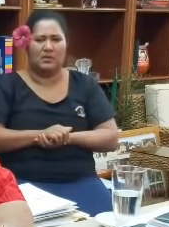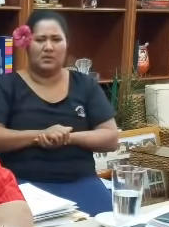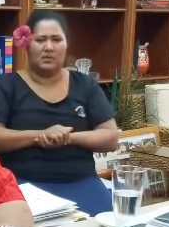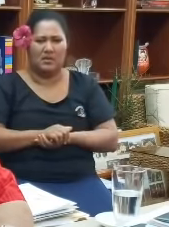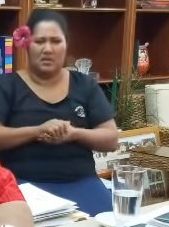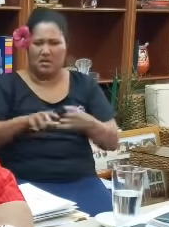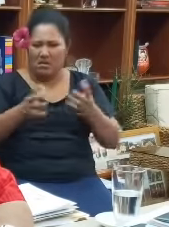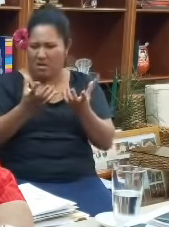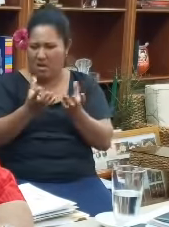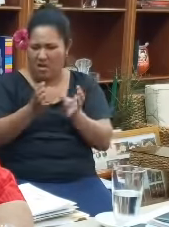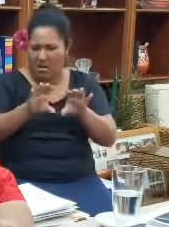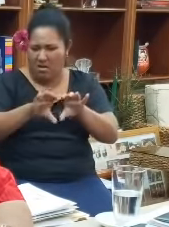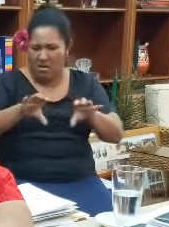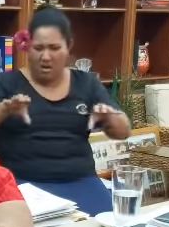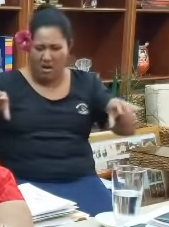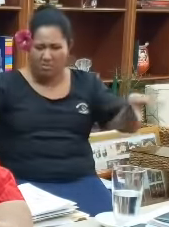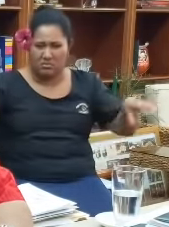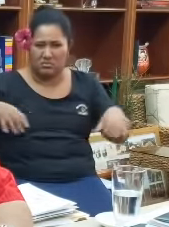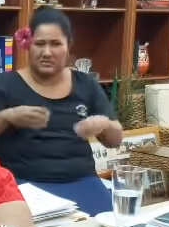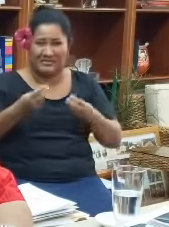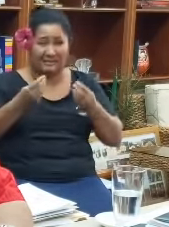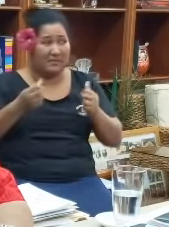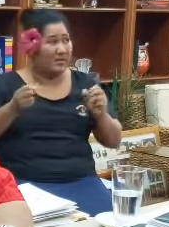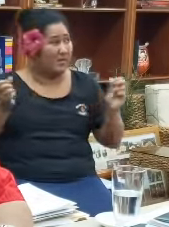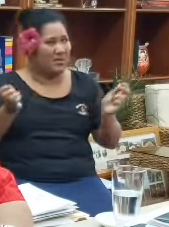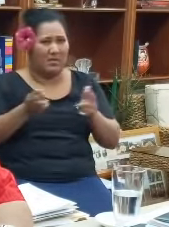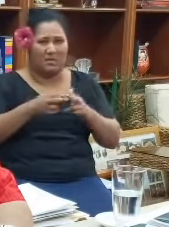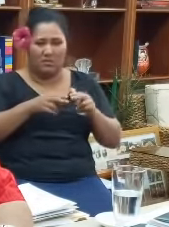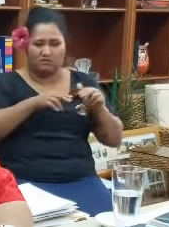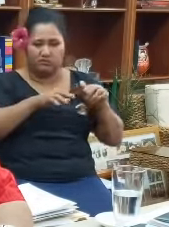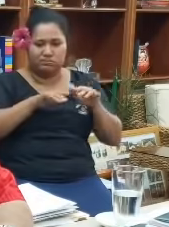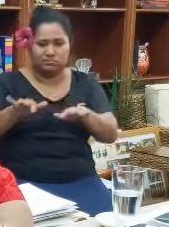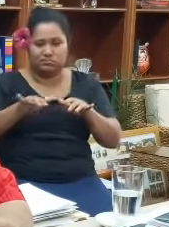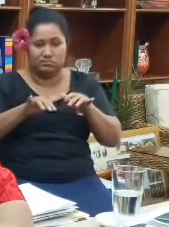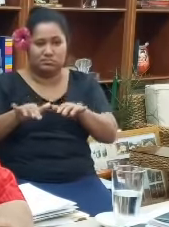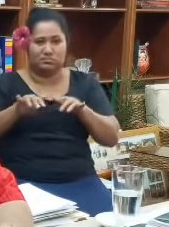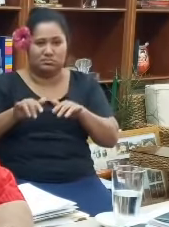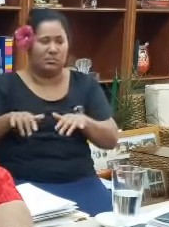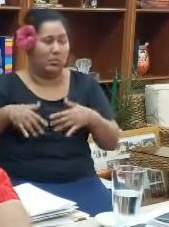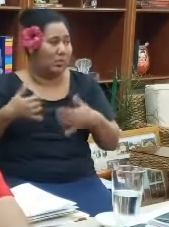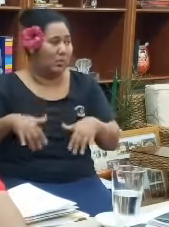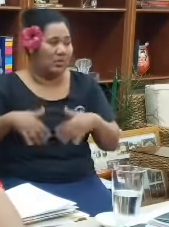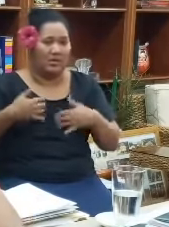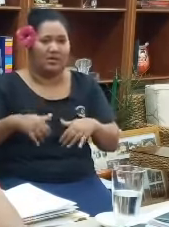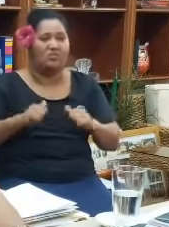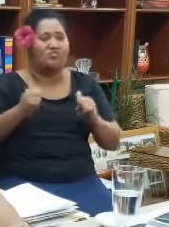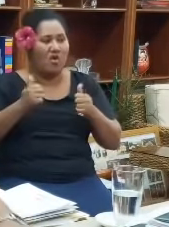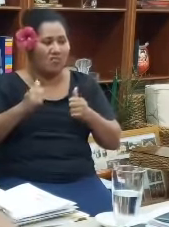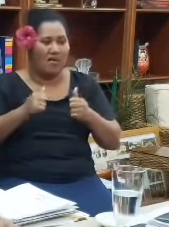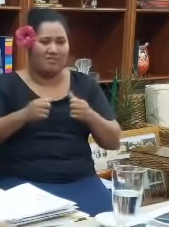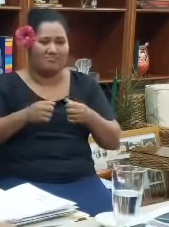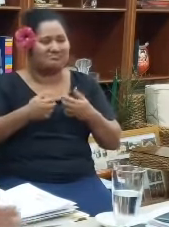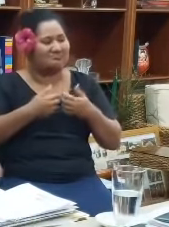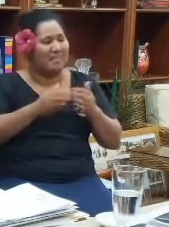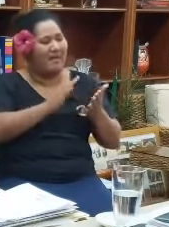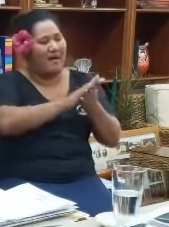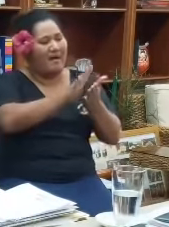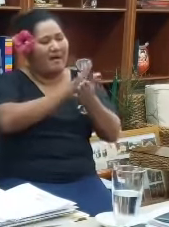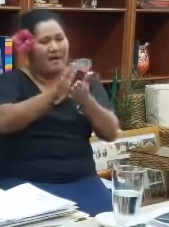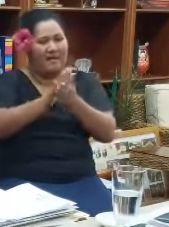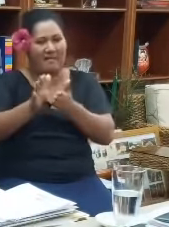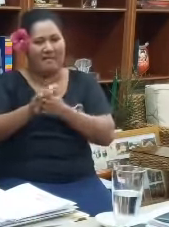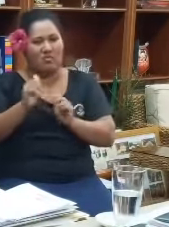ongala out telling him kwa malepe isi wala papa mo pui pui avela tia tia ulesa mewa maka